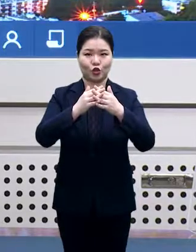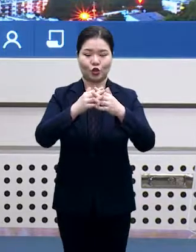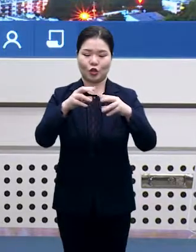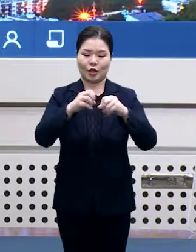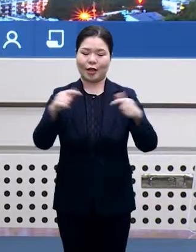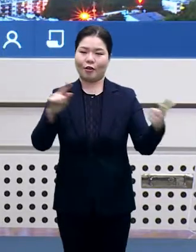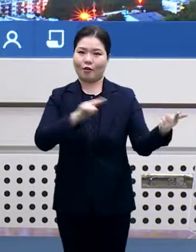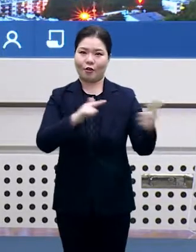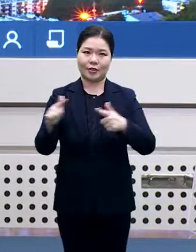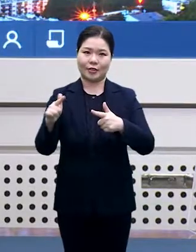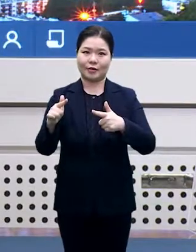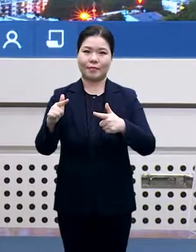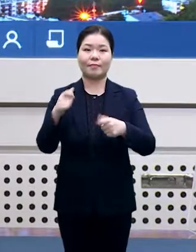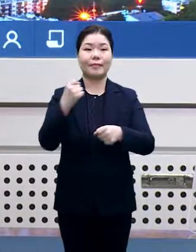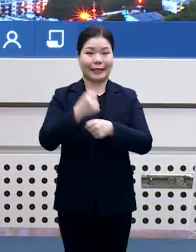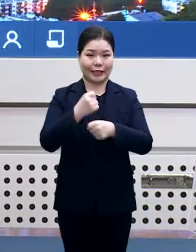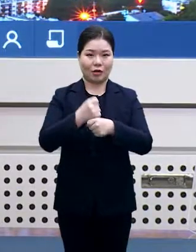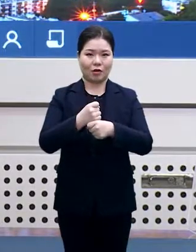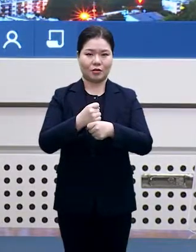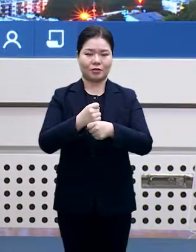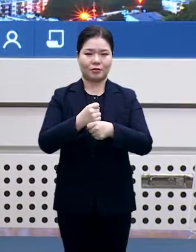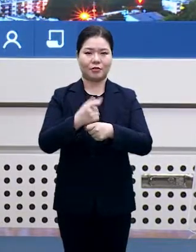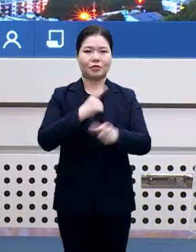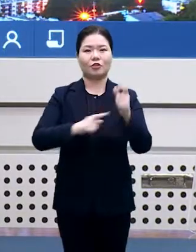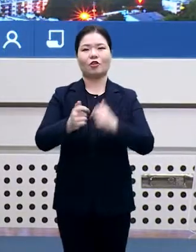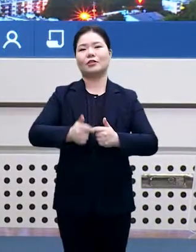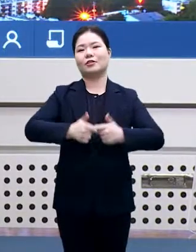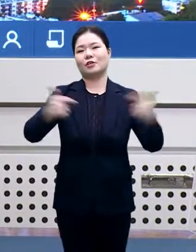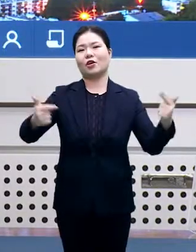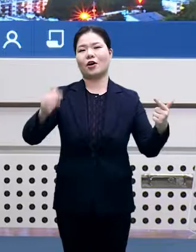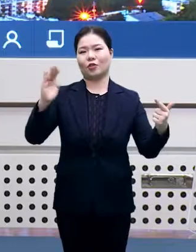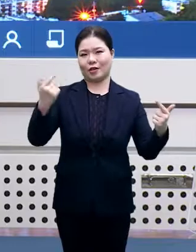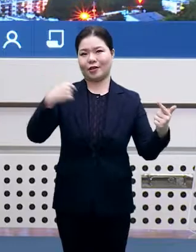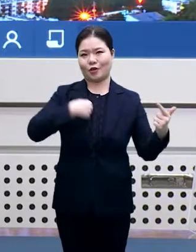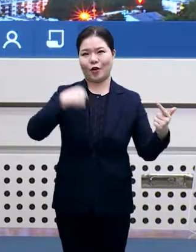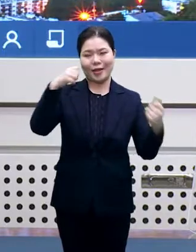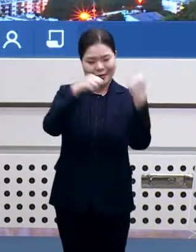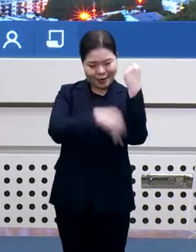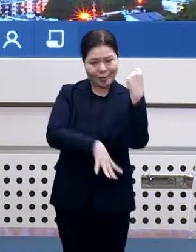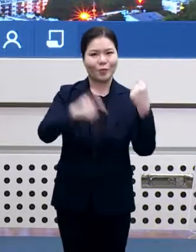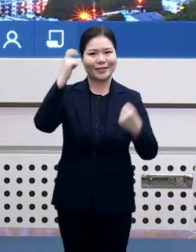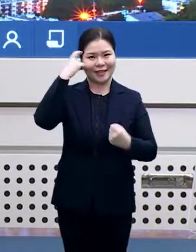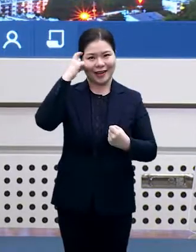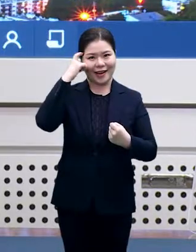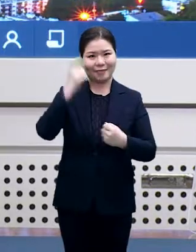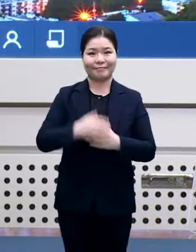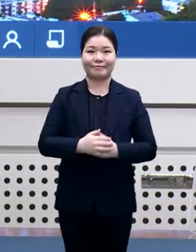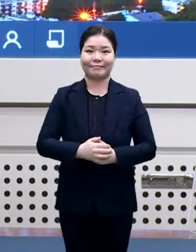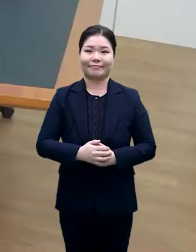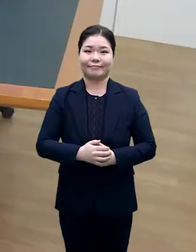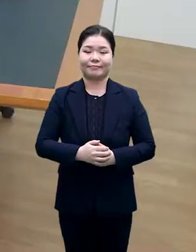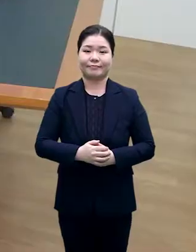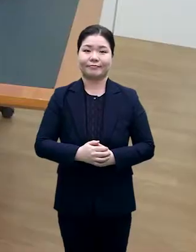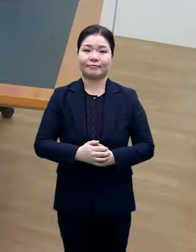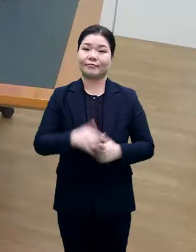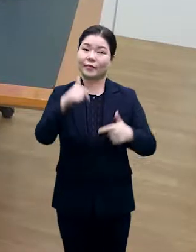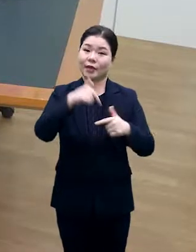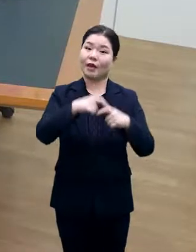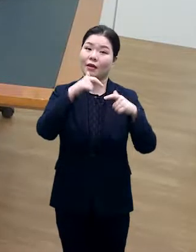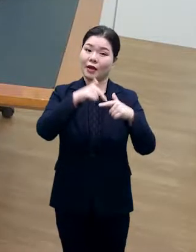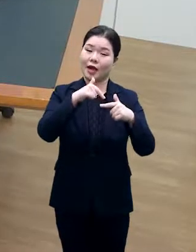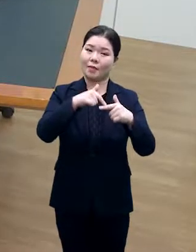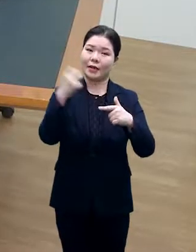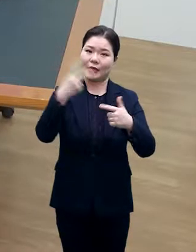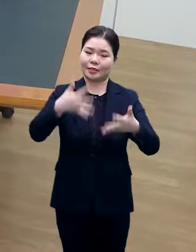재건축과 재개발은 활성화되어야 된다는 게 저의 기본 생각입니다.